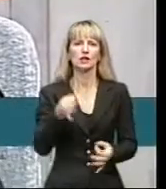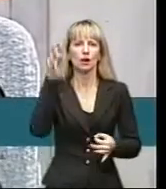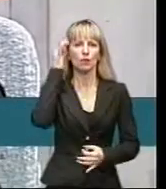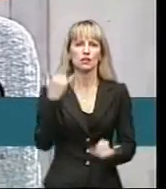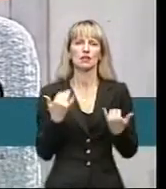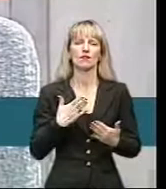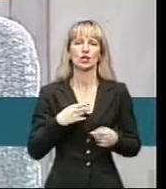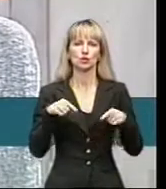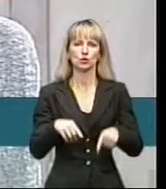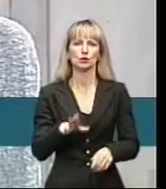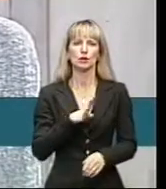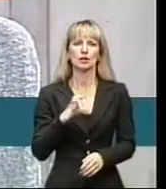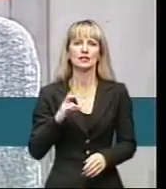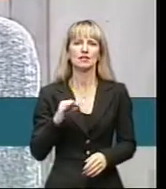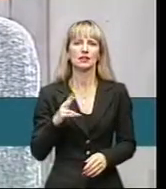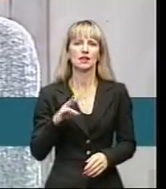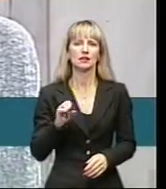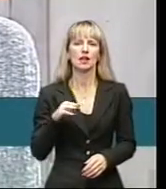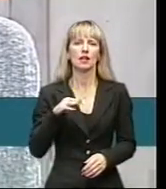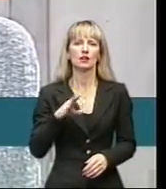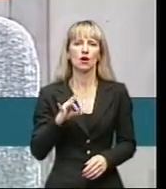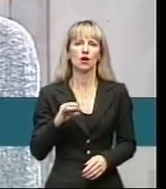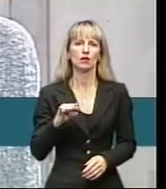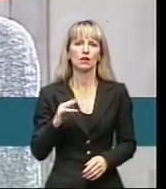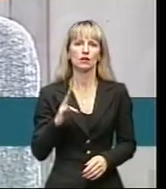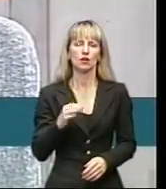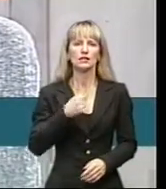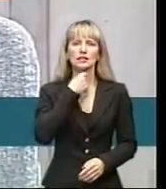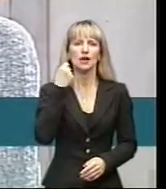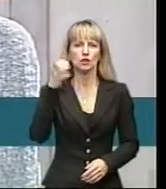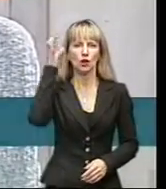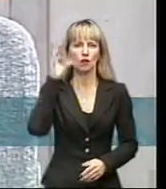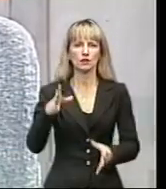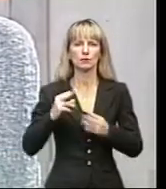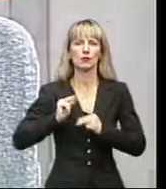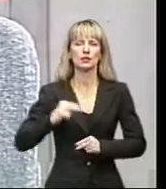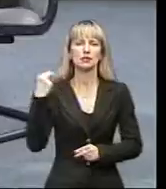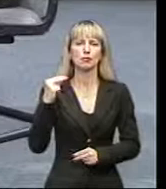нашій студії була Світлана Тараненко, старша наукова співробітниця